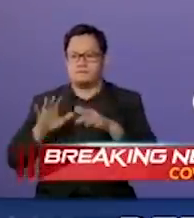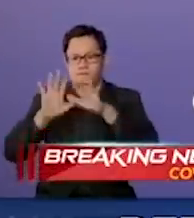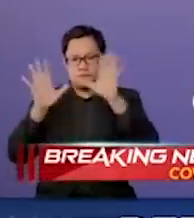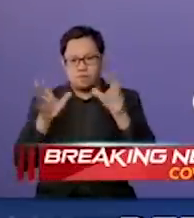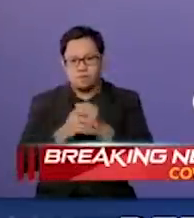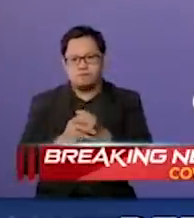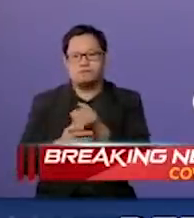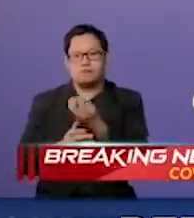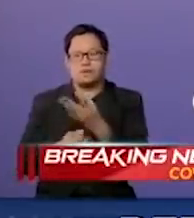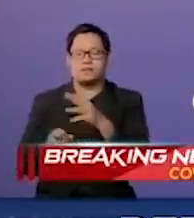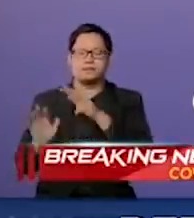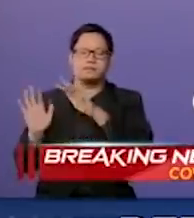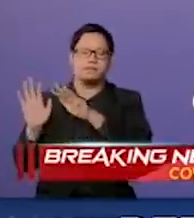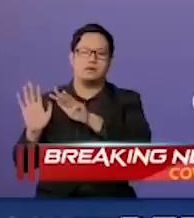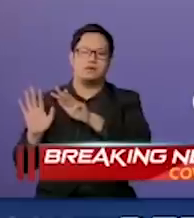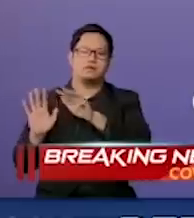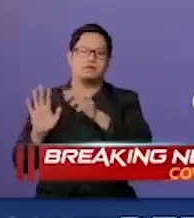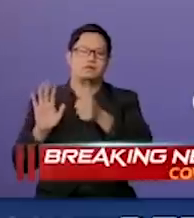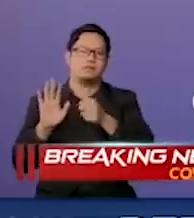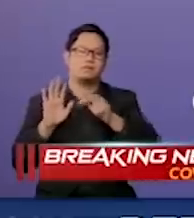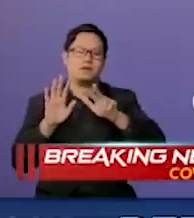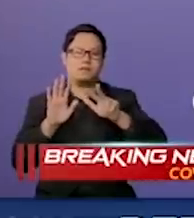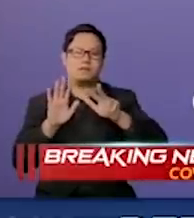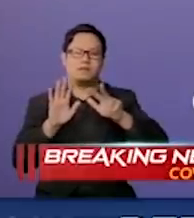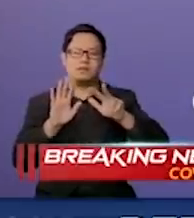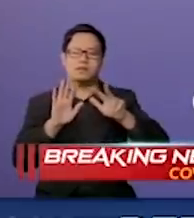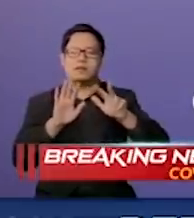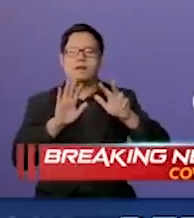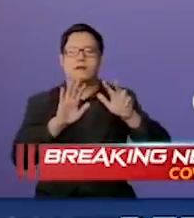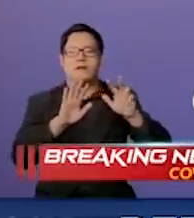adalah 968204